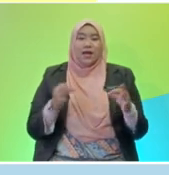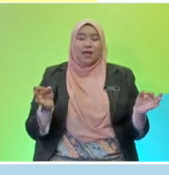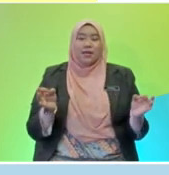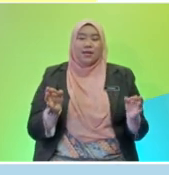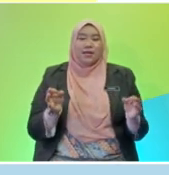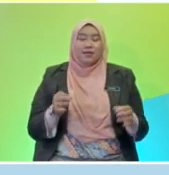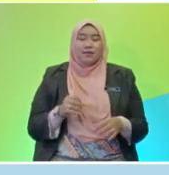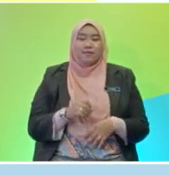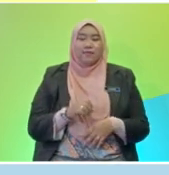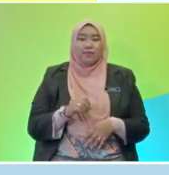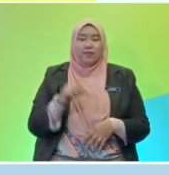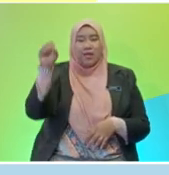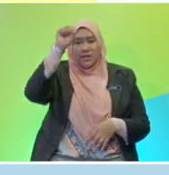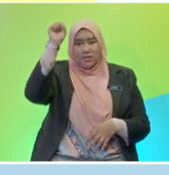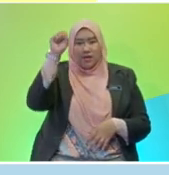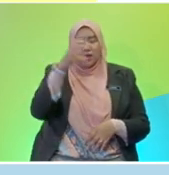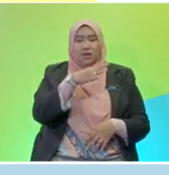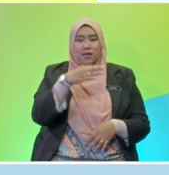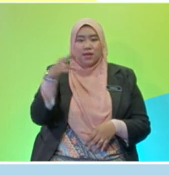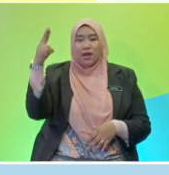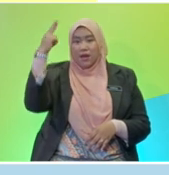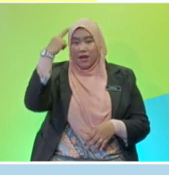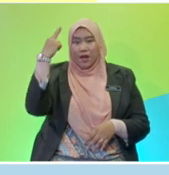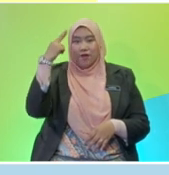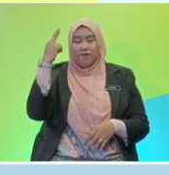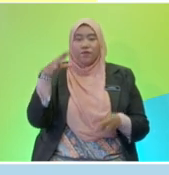dan Raffi main